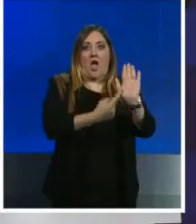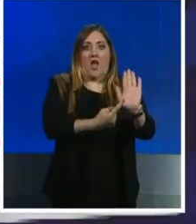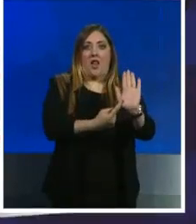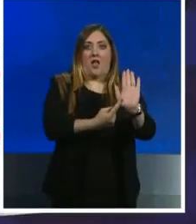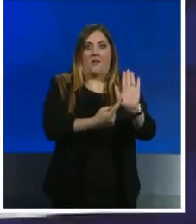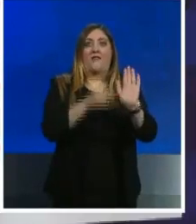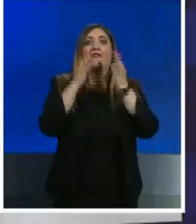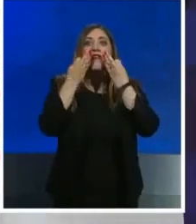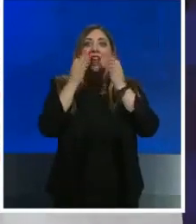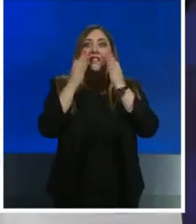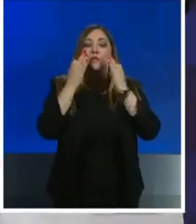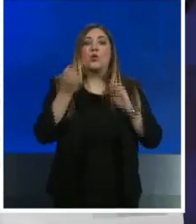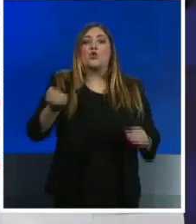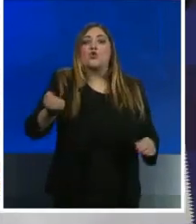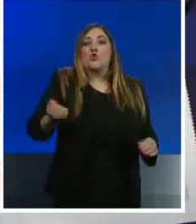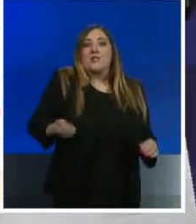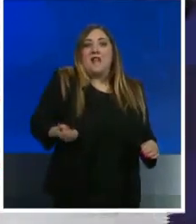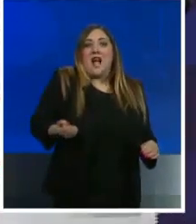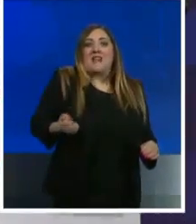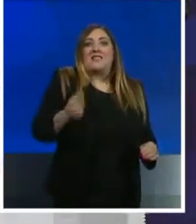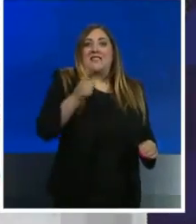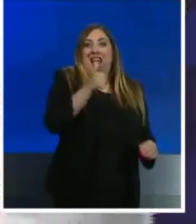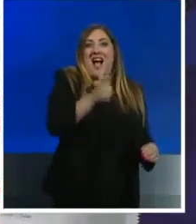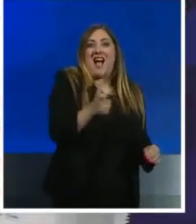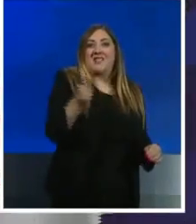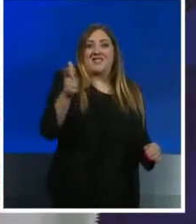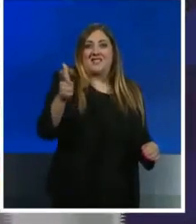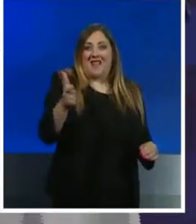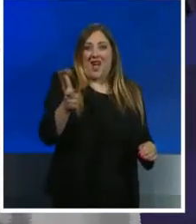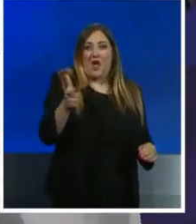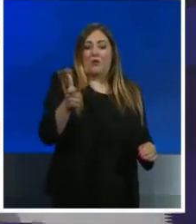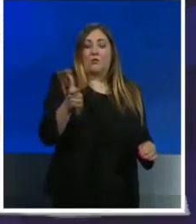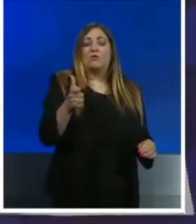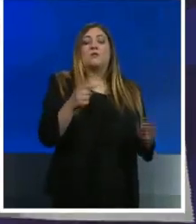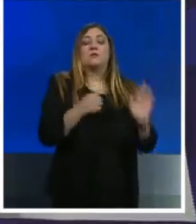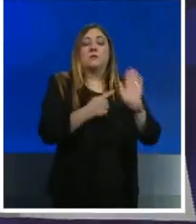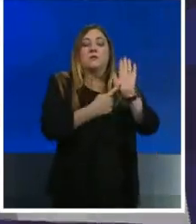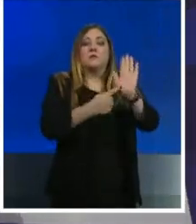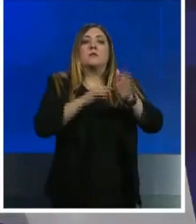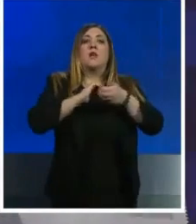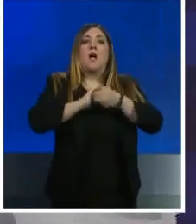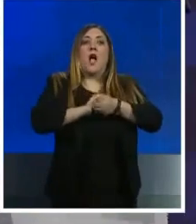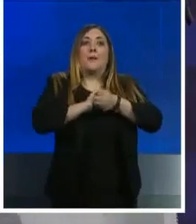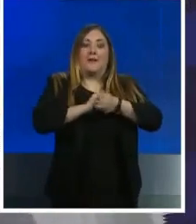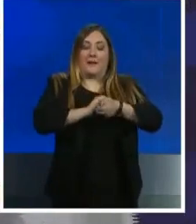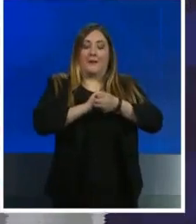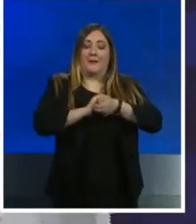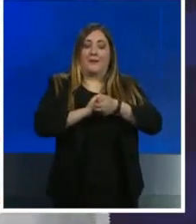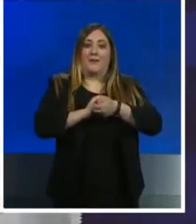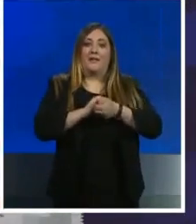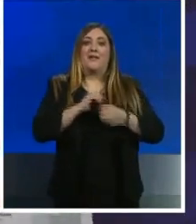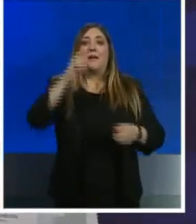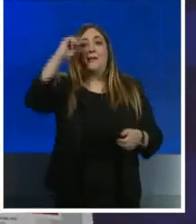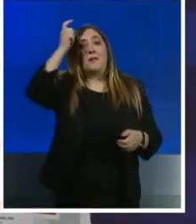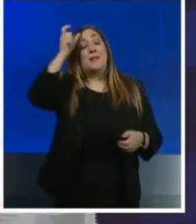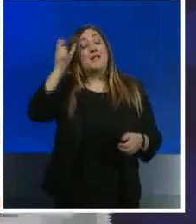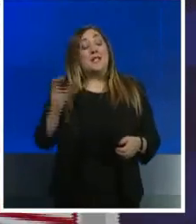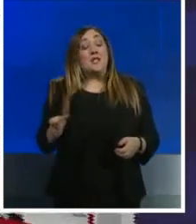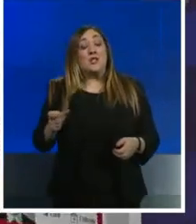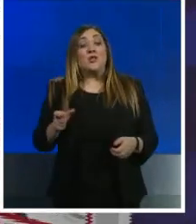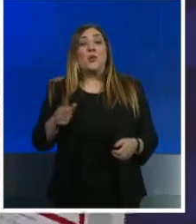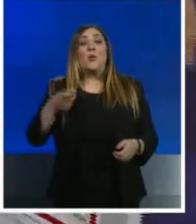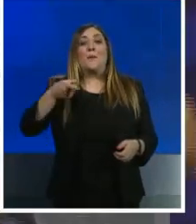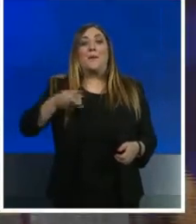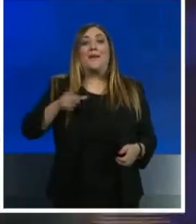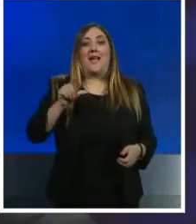il-paġna ta' dawn iż-żewġ akkużati bil-Prim Ministru ara kemm ġeħel u għaw l-arma tal-partit,